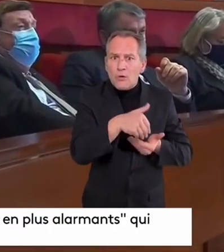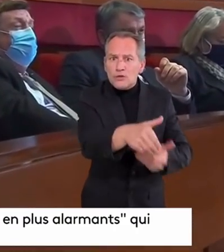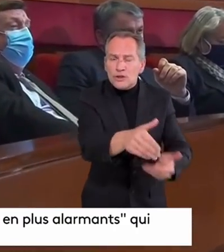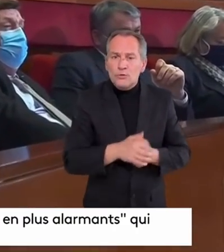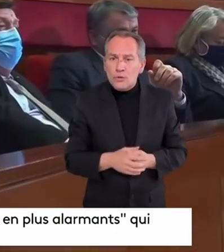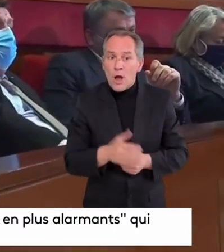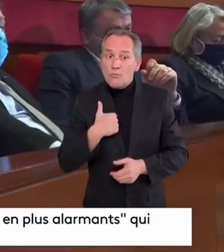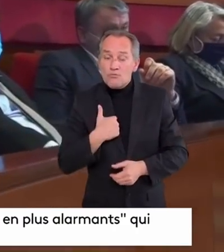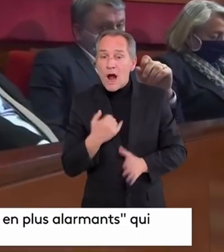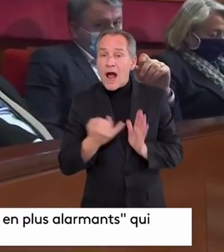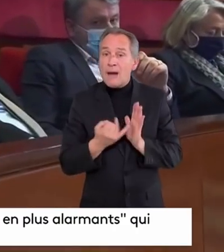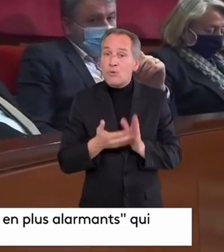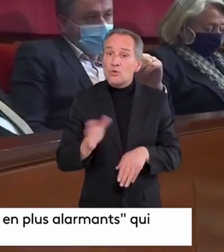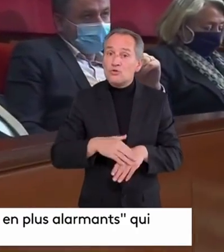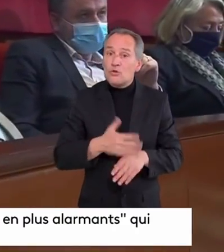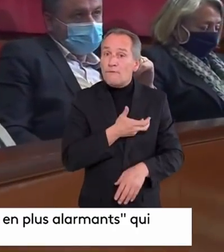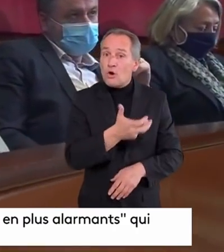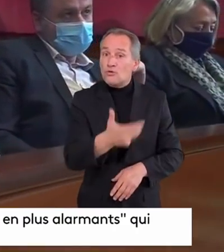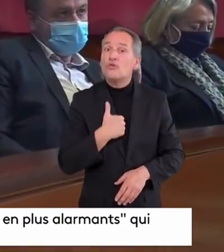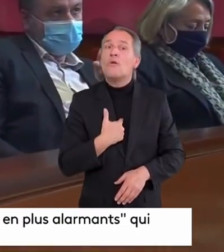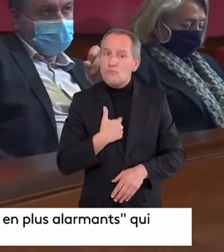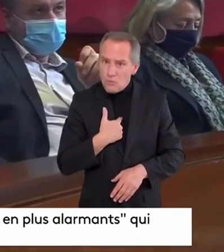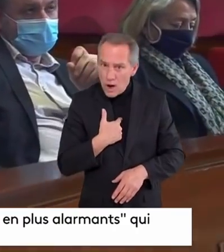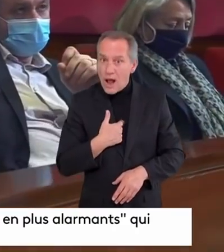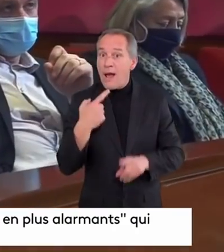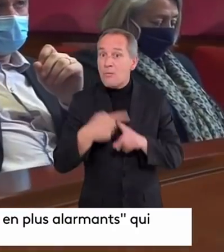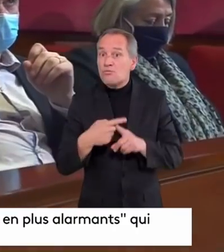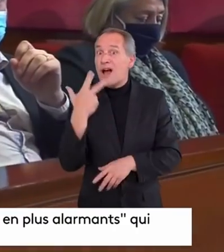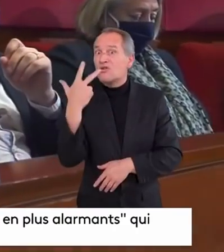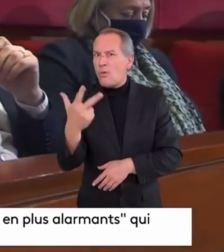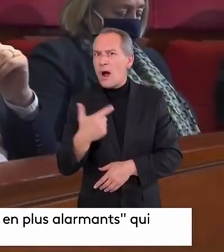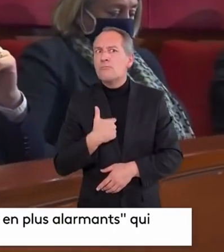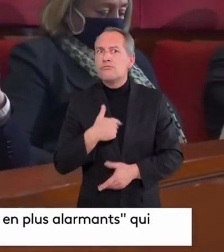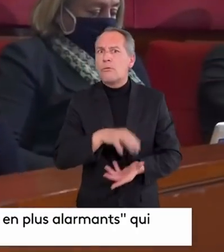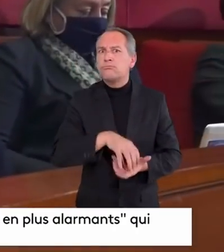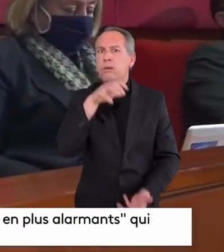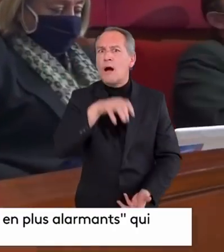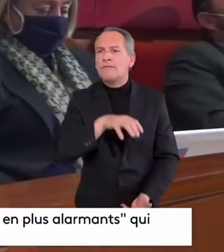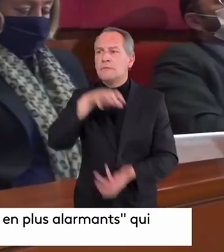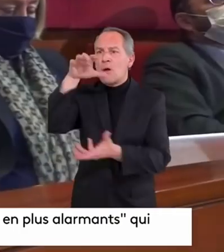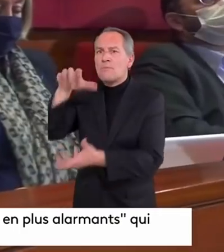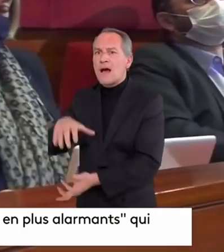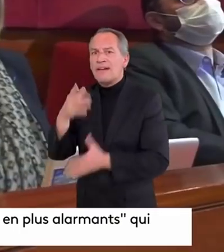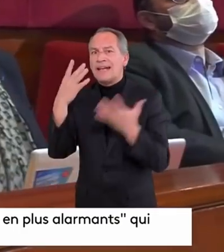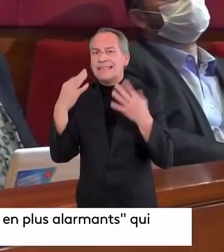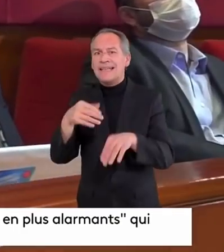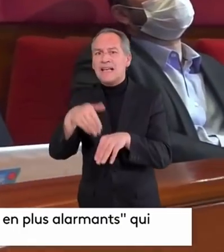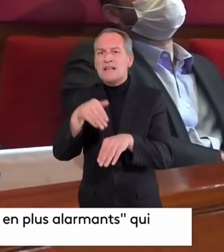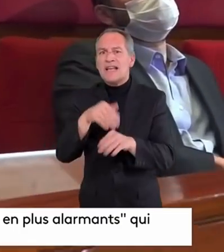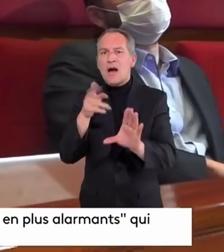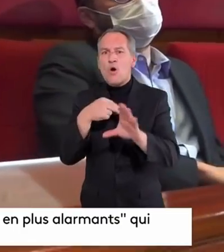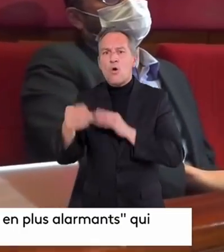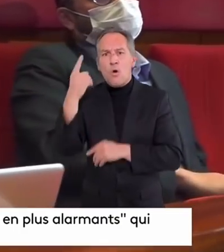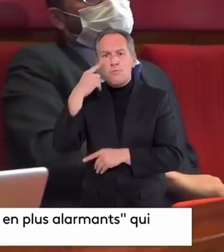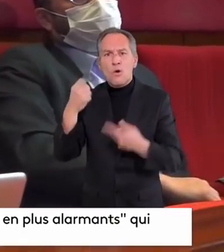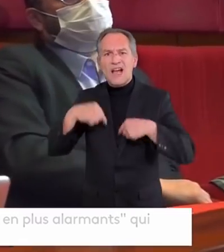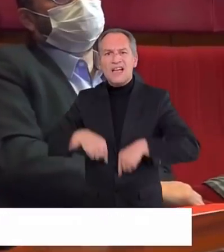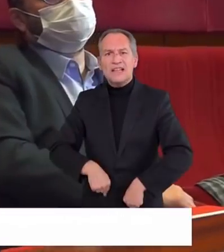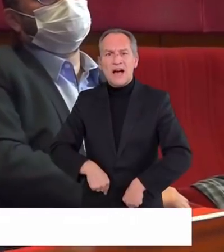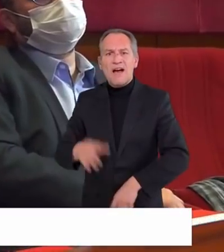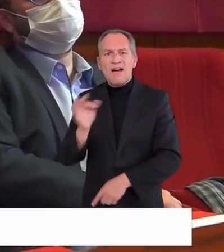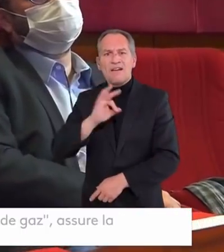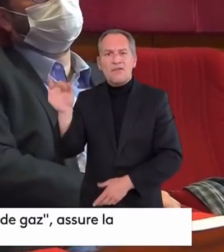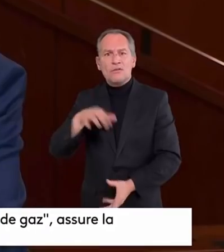la fortune. Et je le multiplierai par 3 pour faire rentrer 10 milliards d'euros dans les caisses de l'État. C'est une question de